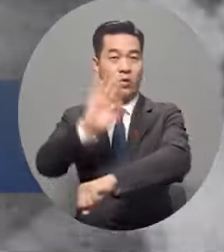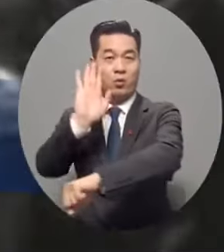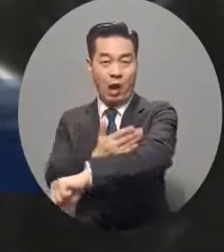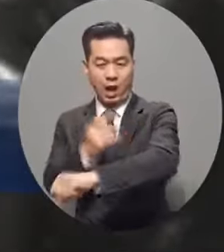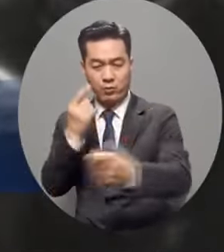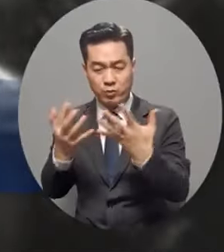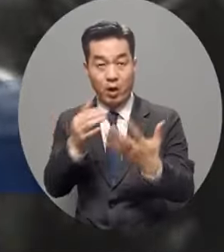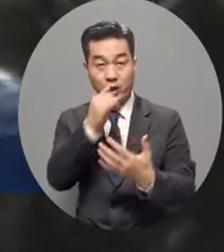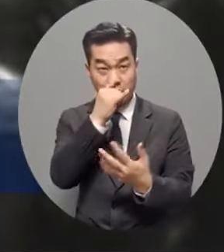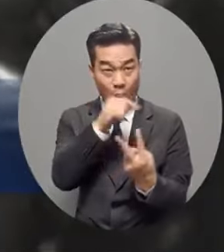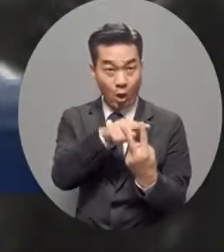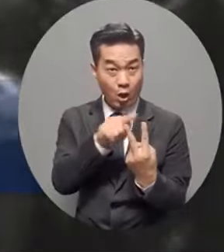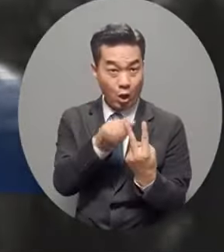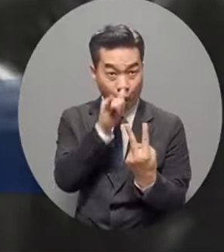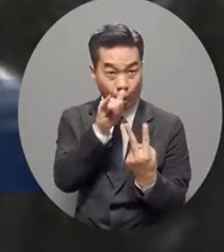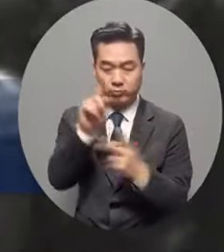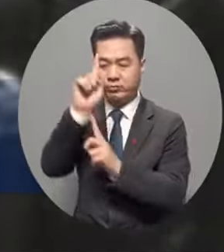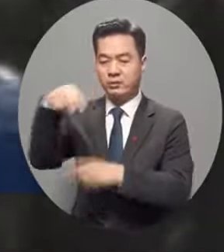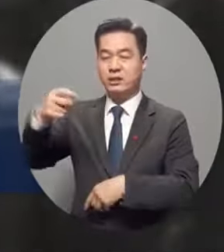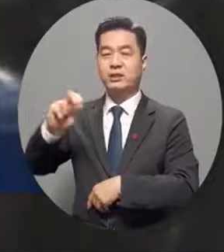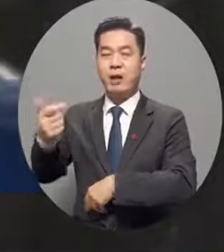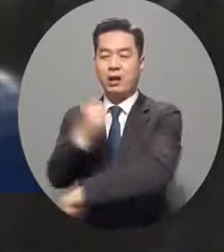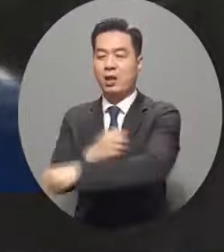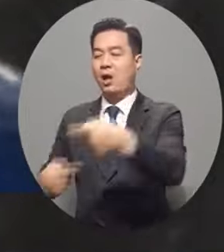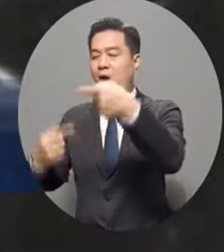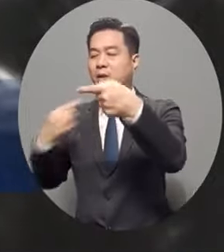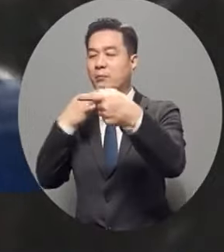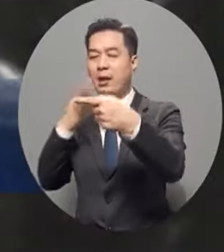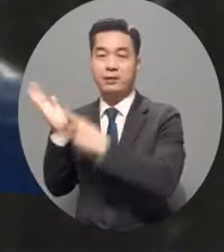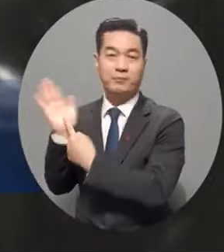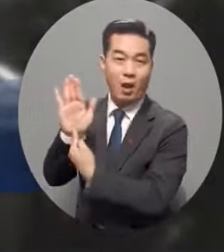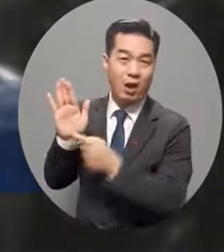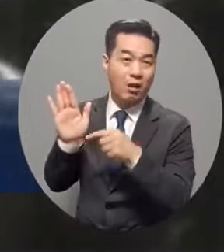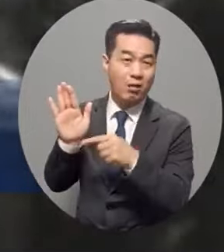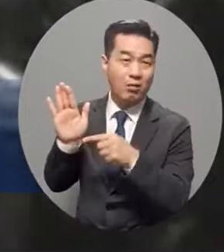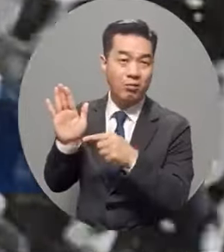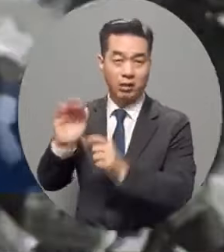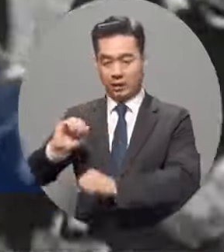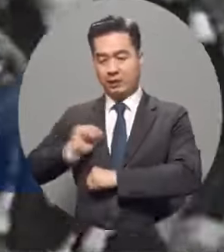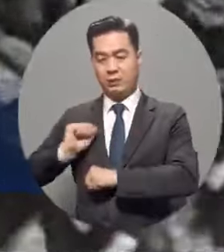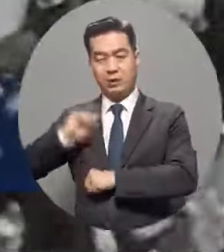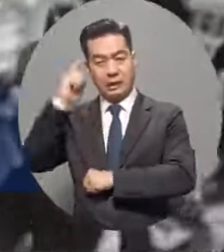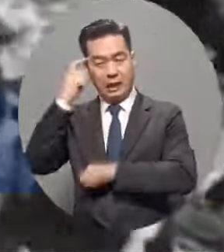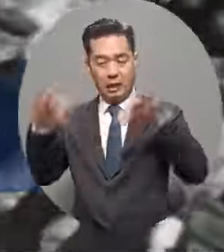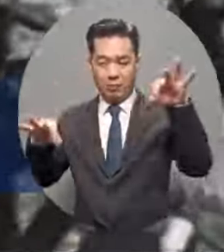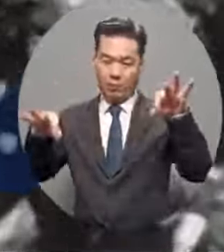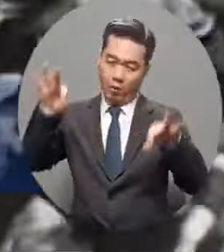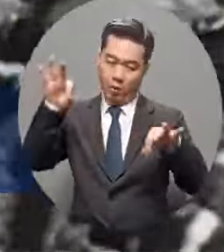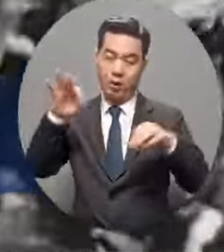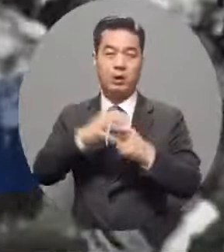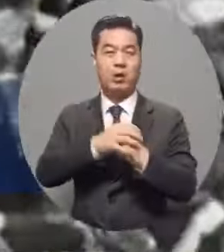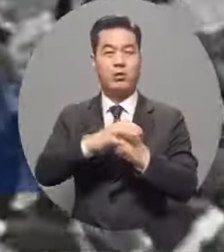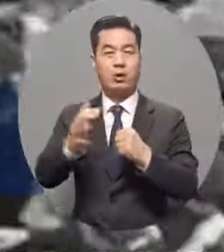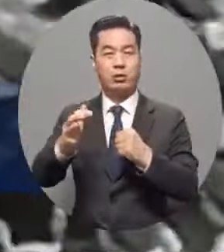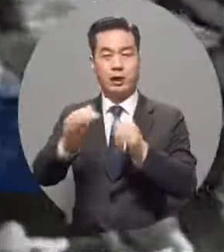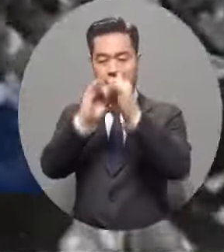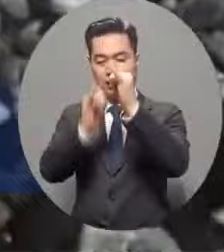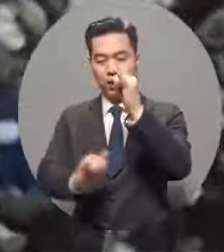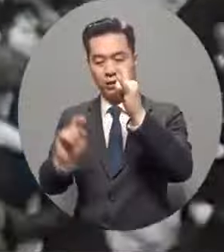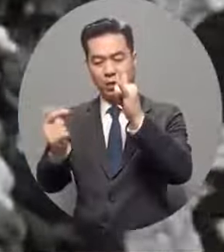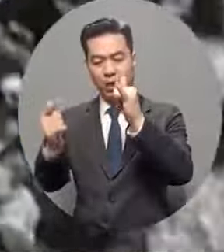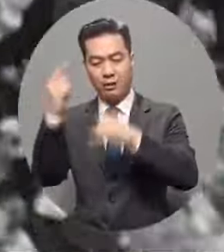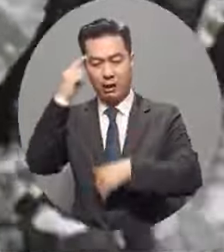대해 일방적으로 업적만 강조하는 것은 장병들에게 편향되고 애곡된 역사관을 심어주는